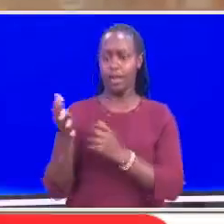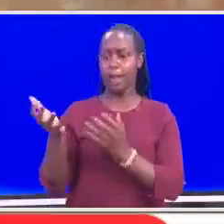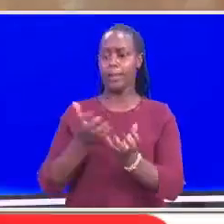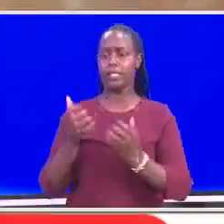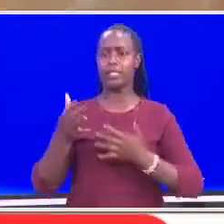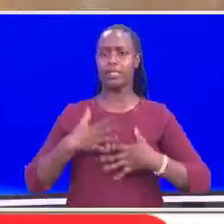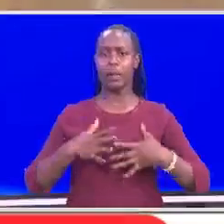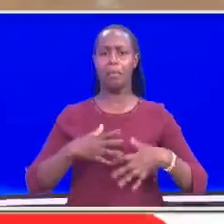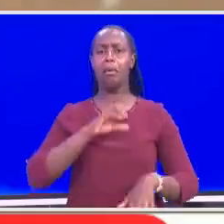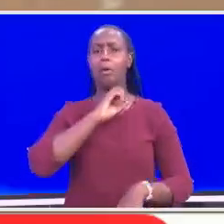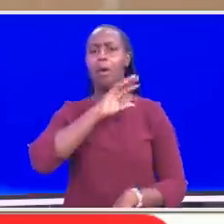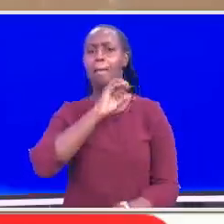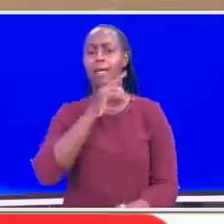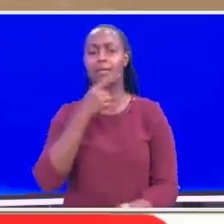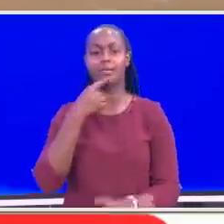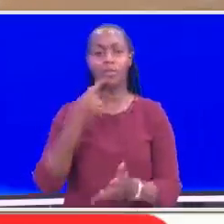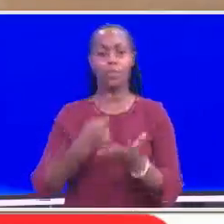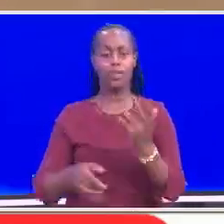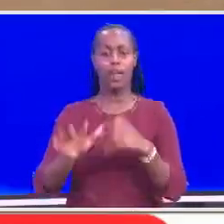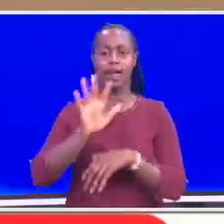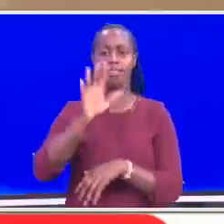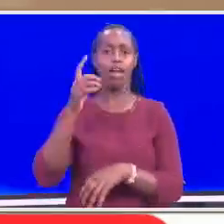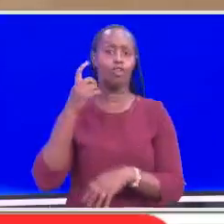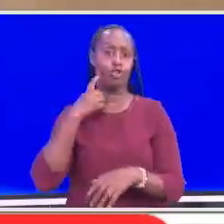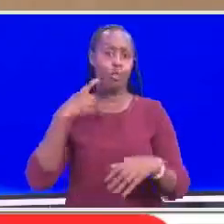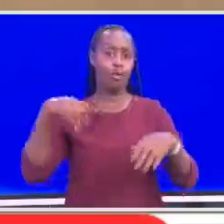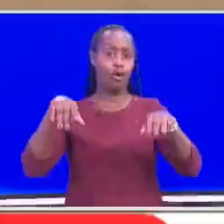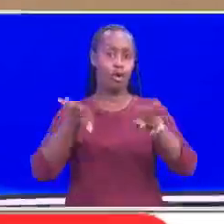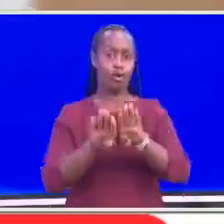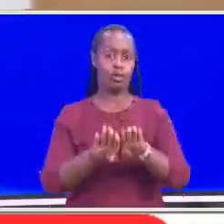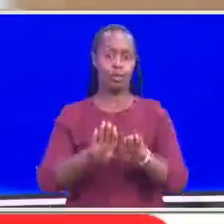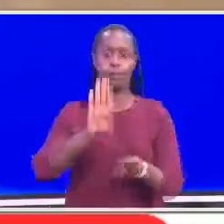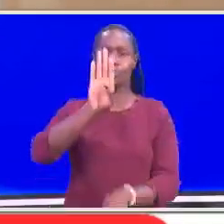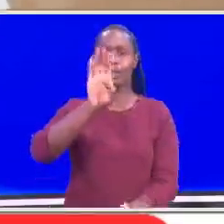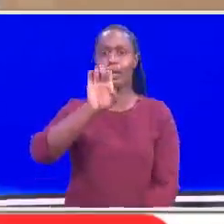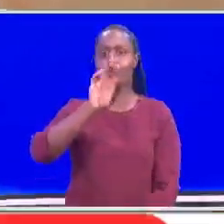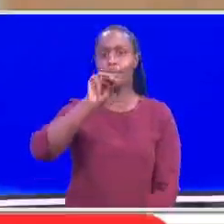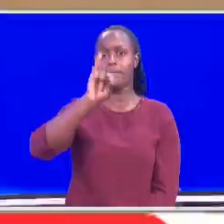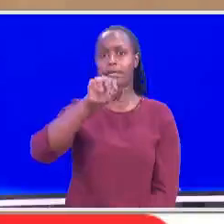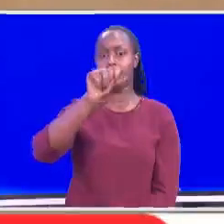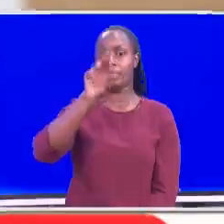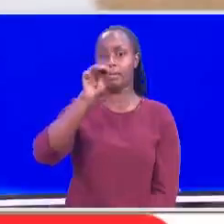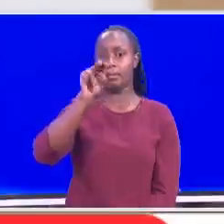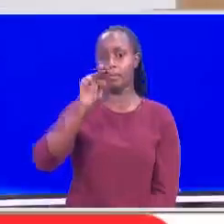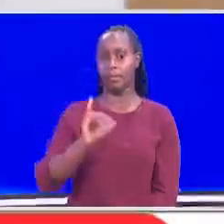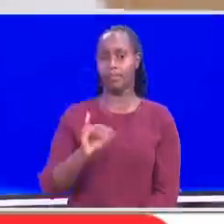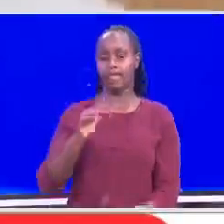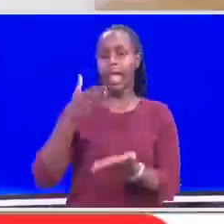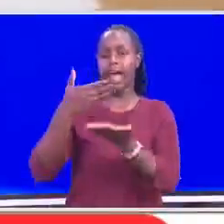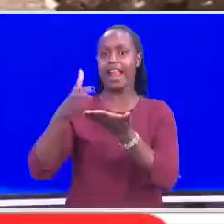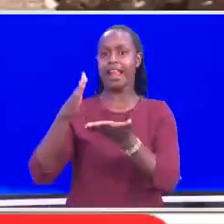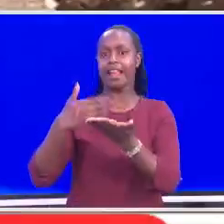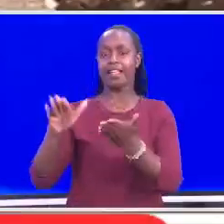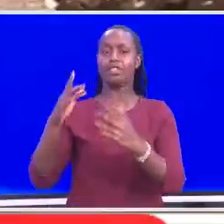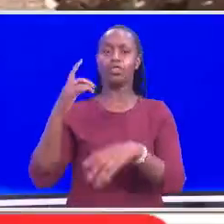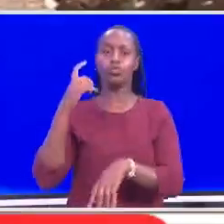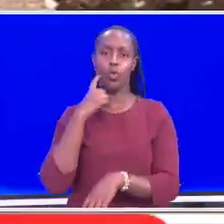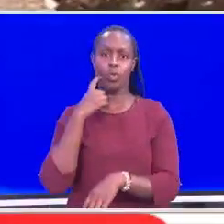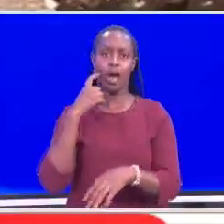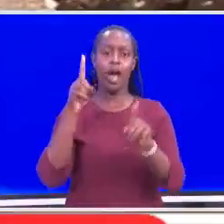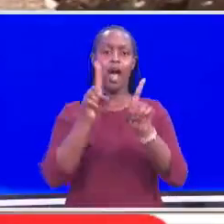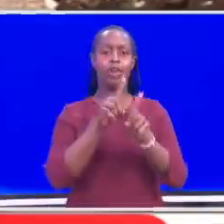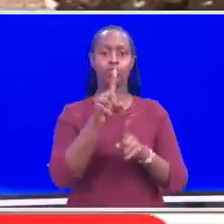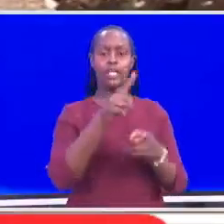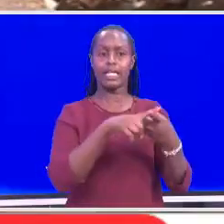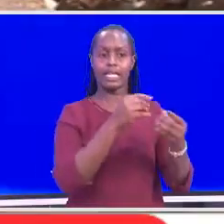kuwa maduka yao yamesalia funge. Benjamin Koech ni mmiliki wa nyumba za kukodisha, na Ebeto Ithera ni muuzaji wa duka. Na kusema